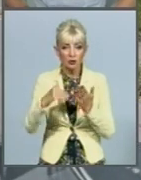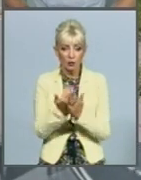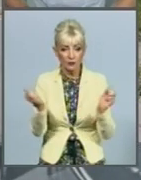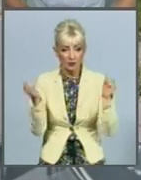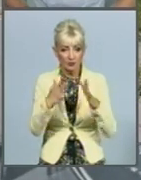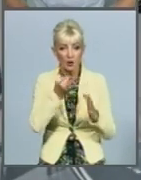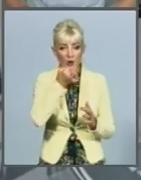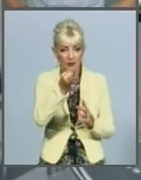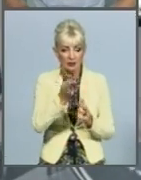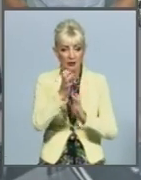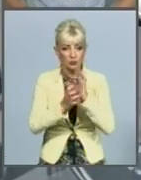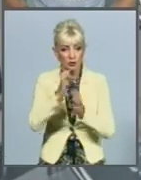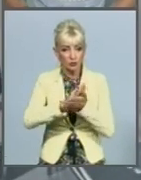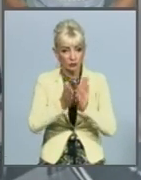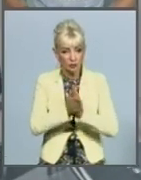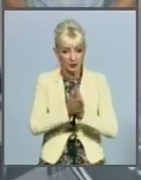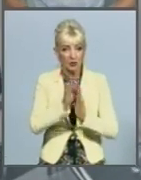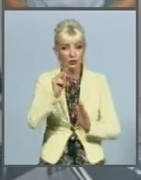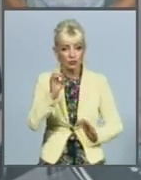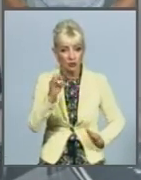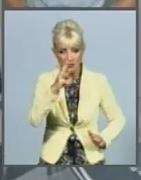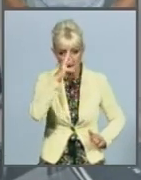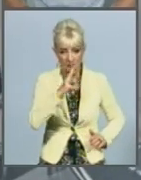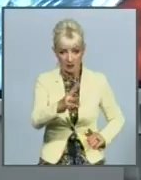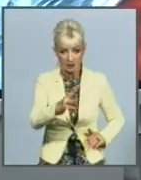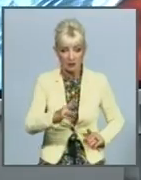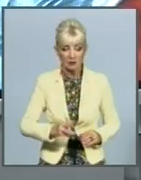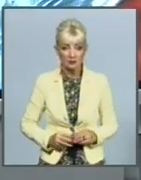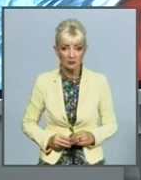оцінки міжнародної ситуації через 3 місяці.